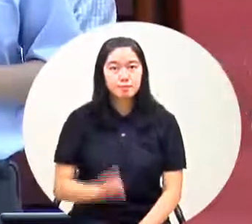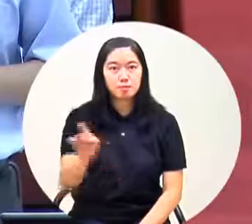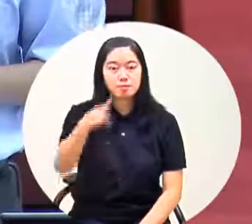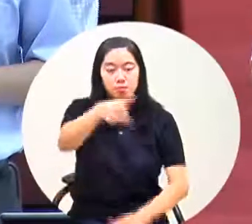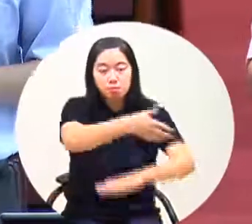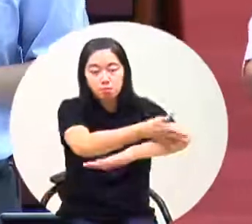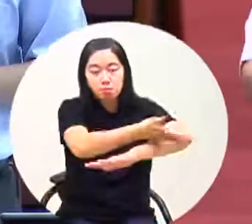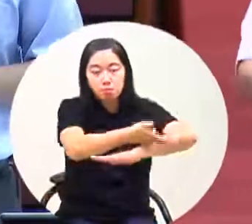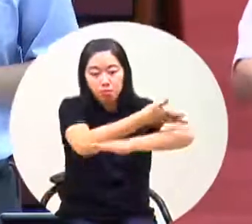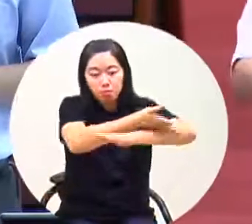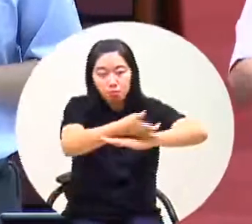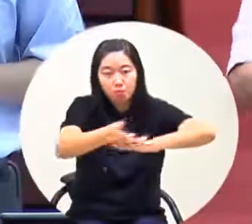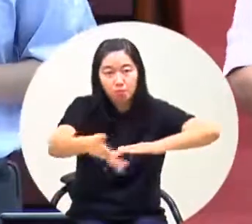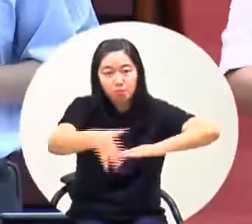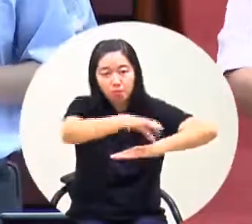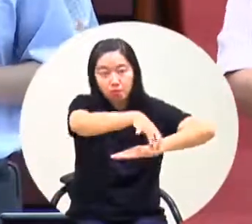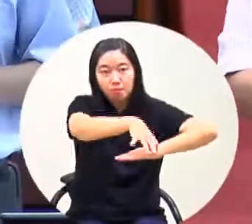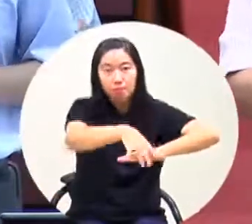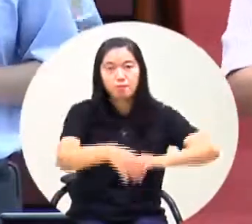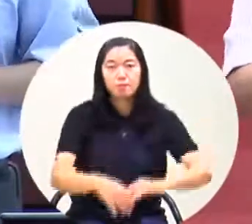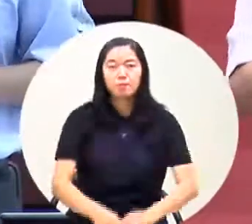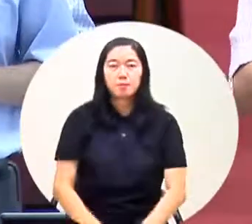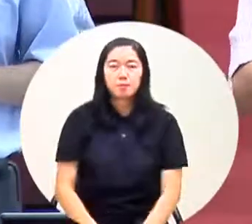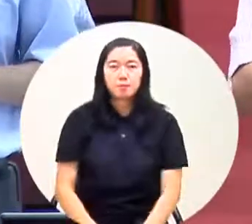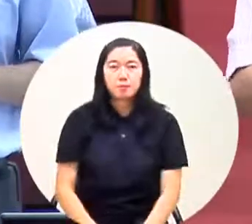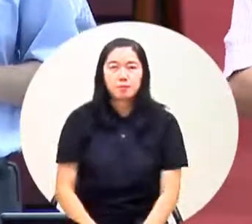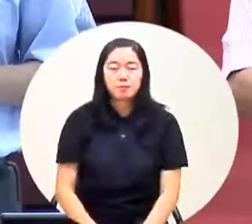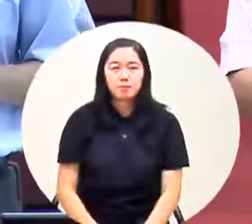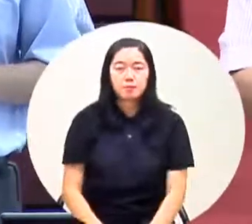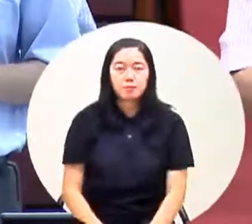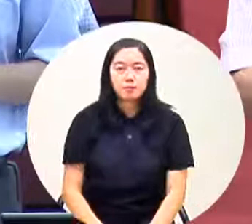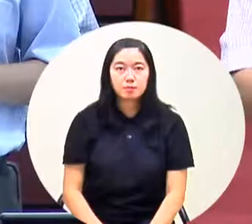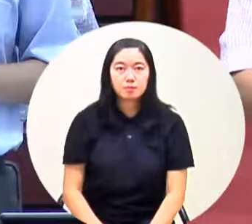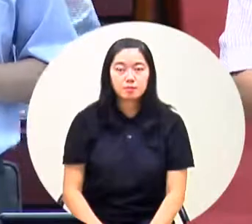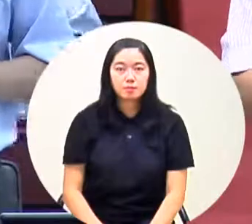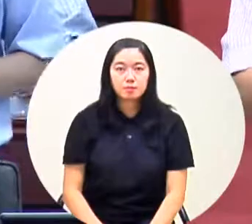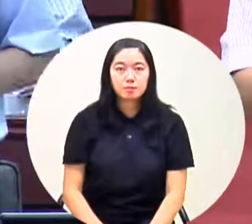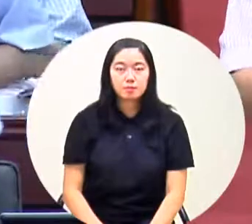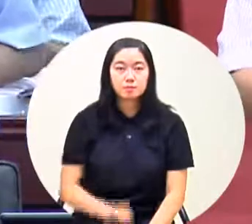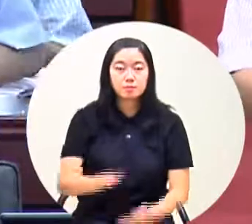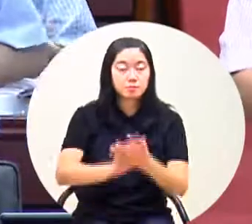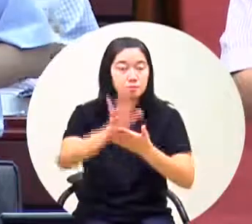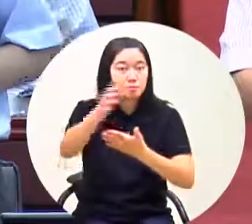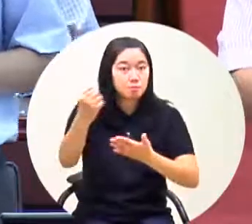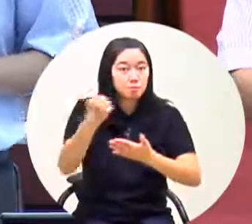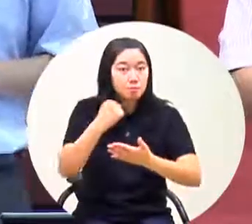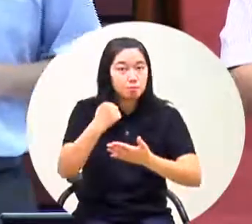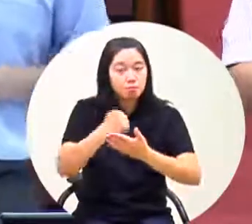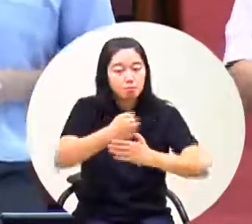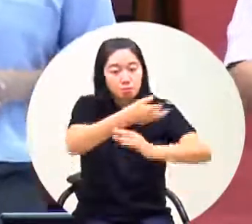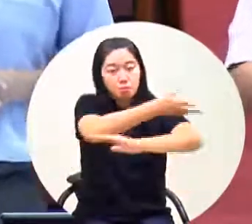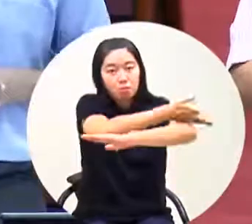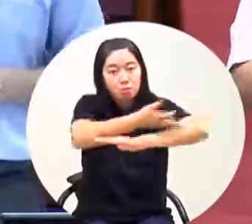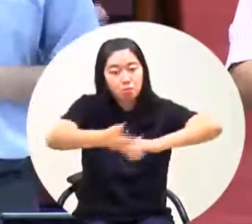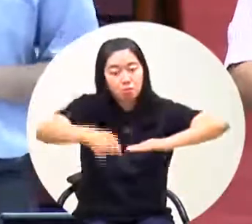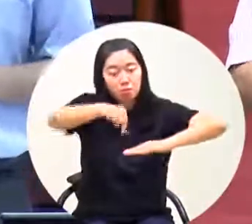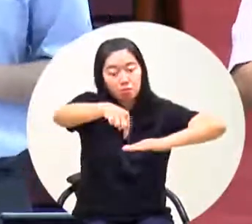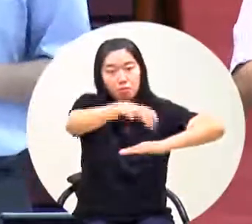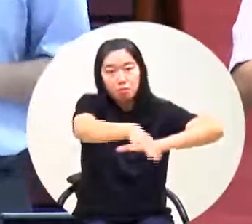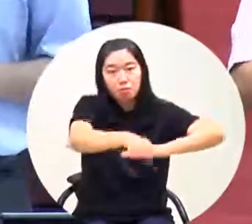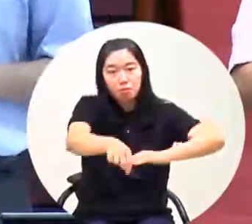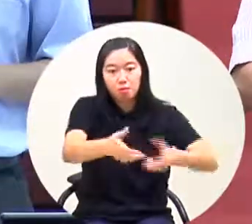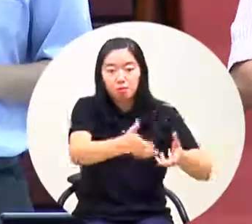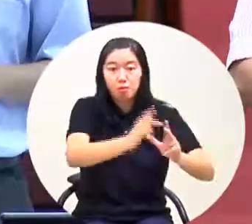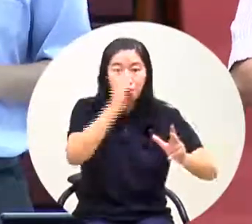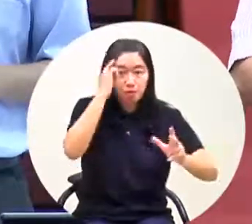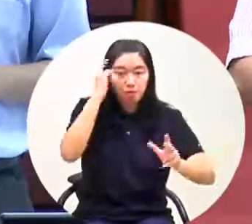分呐、啊、哈，哎，这个部分就是我们牵涉到后进溪的下游这个部分呐、啊、哈，桥头跟子